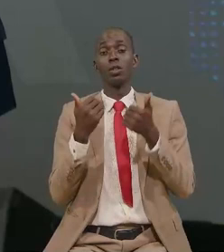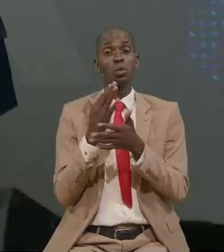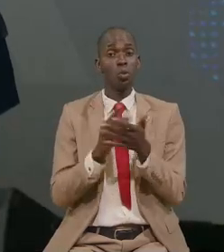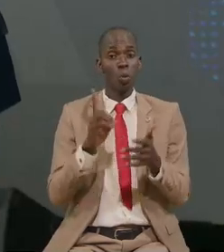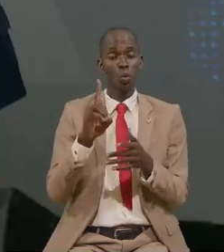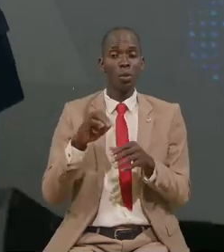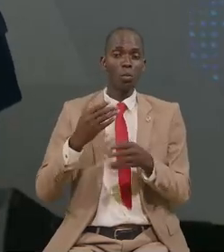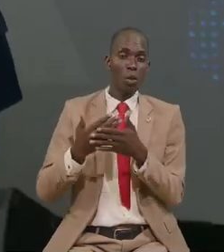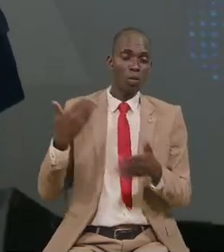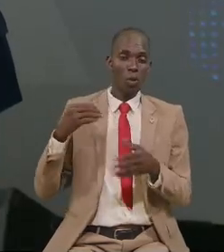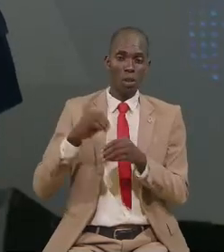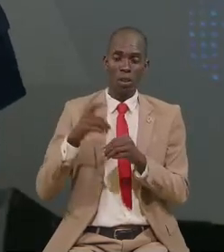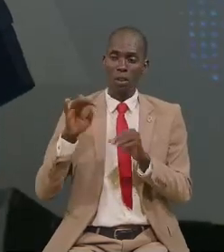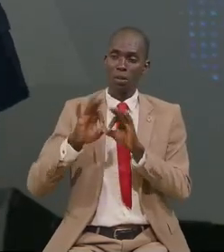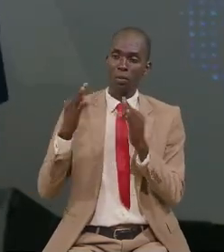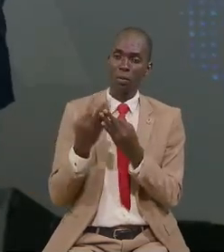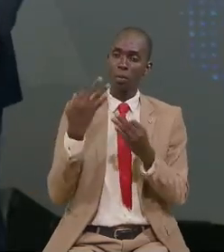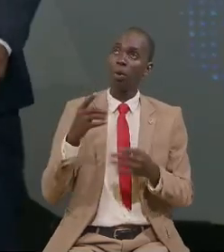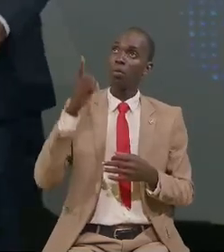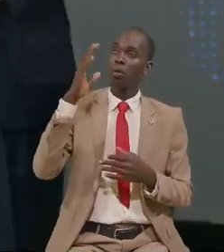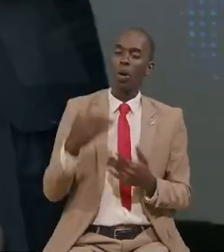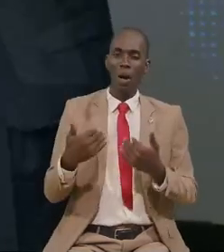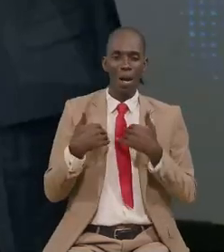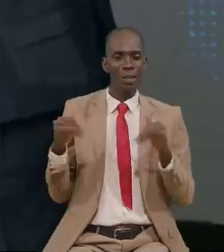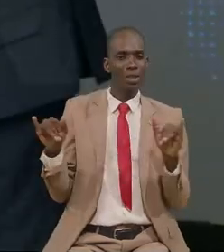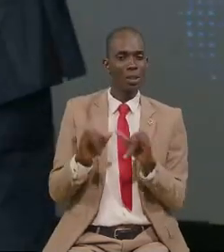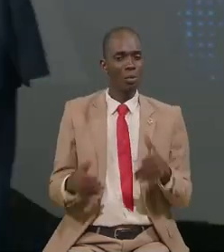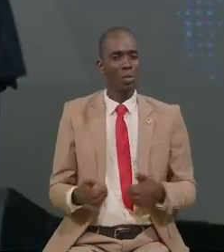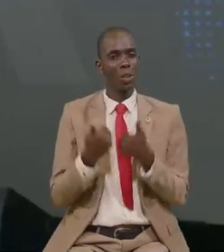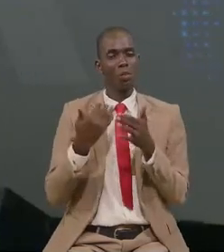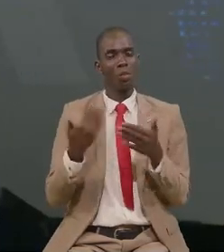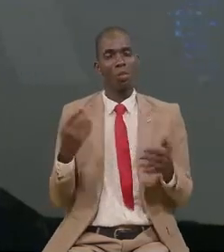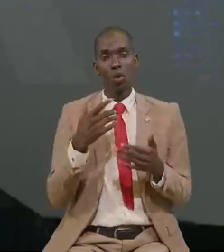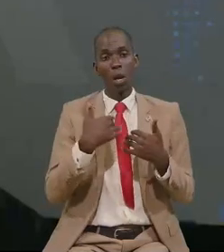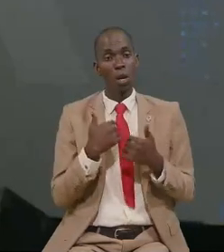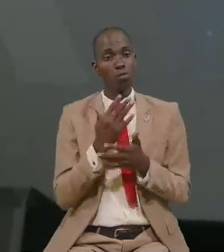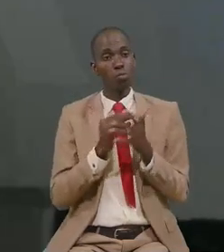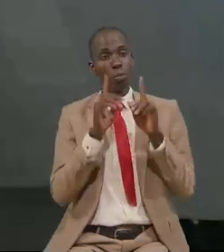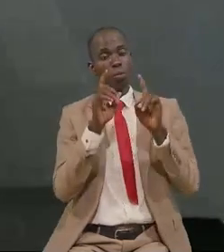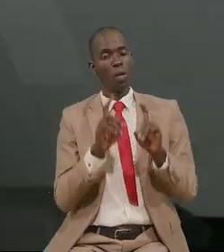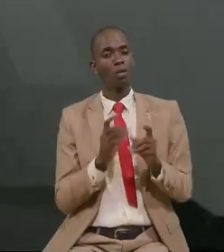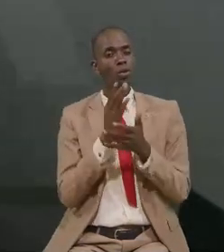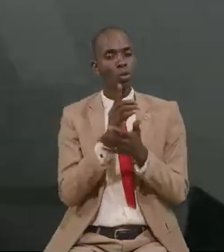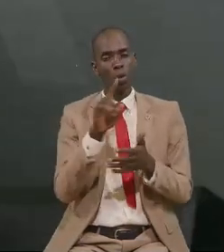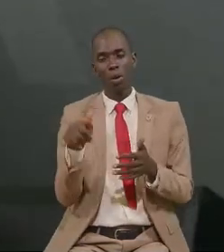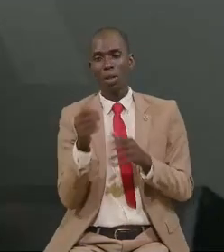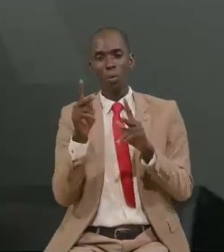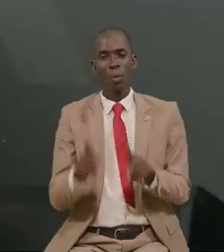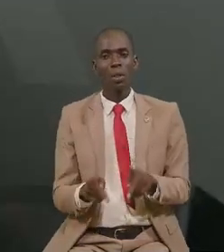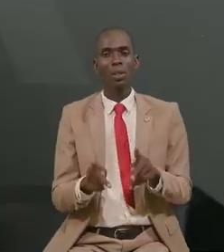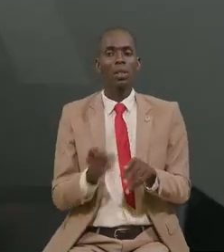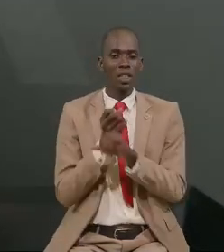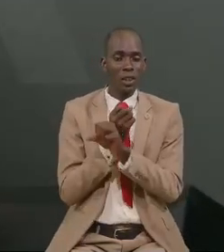de Dieu a déjà ce type de défi avant. Voyez les preuves que vous avez. Quelqu'un d'autre, sauvé par